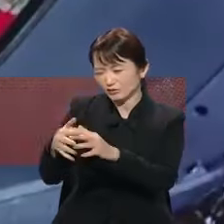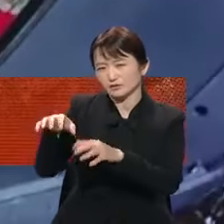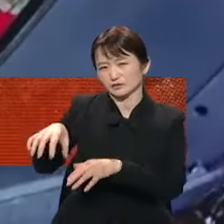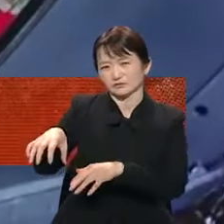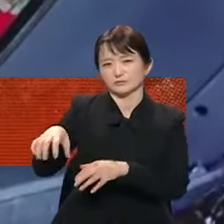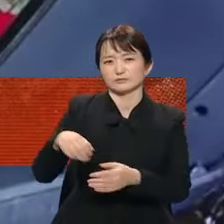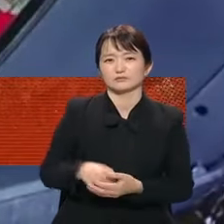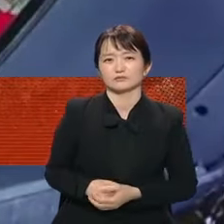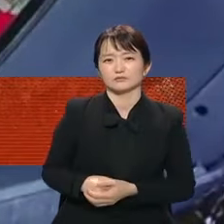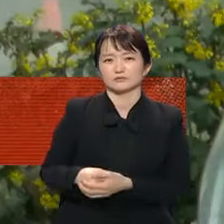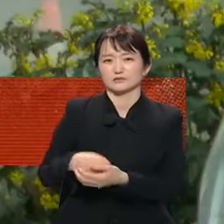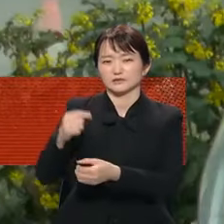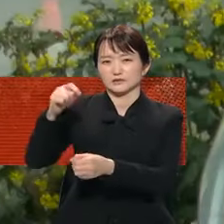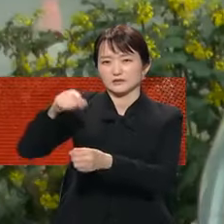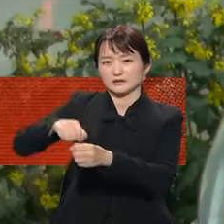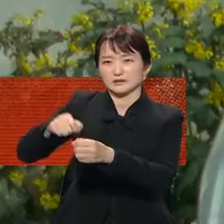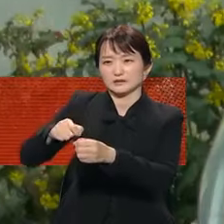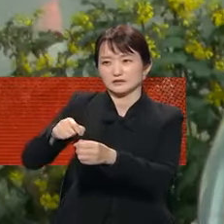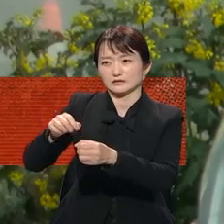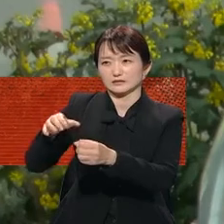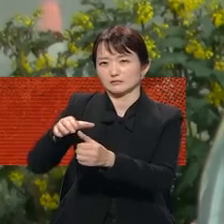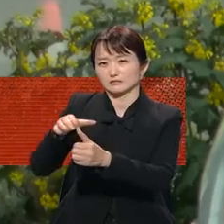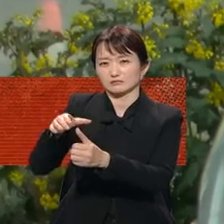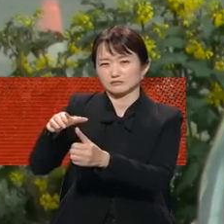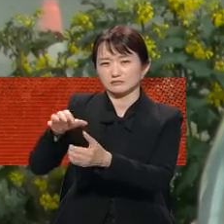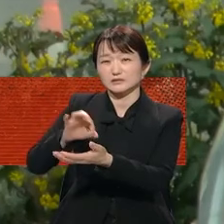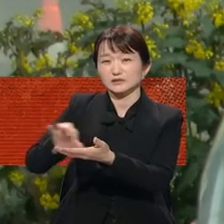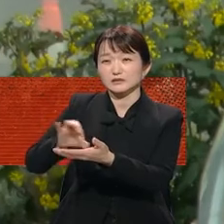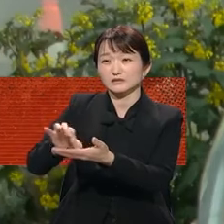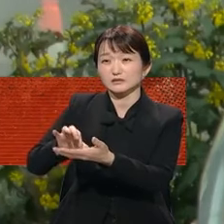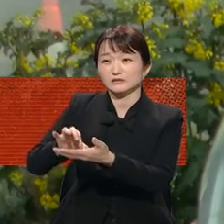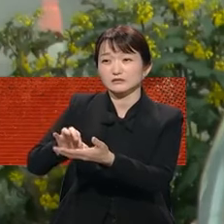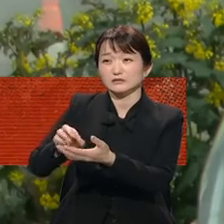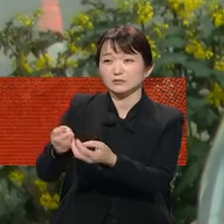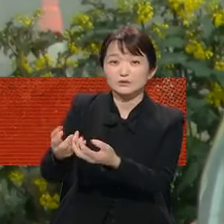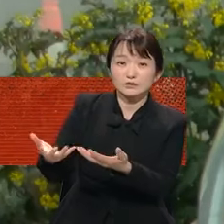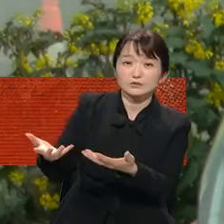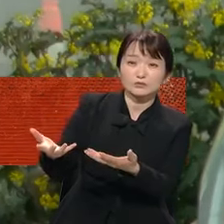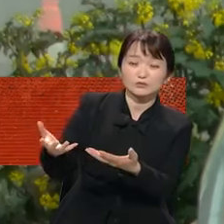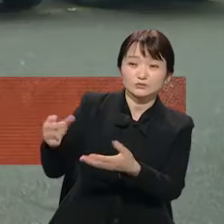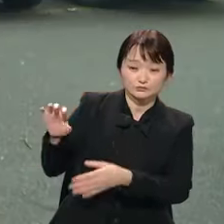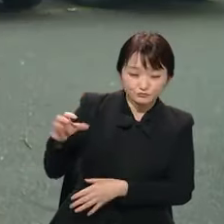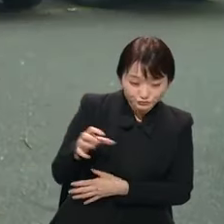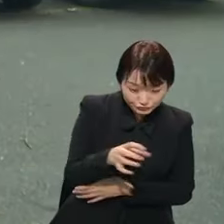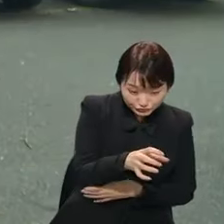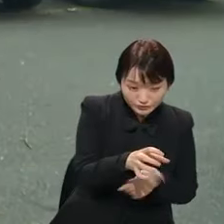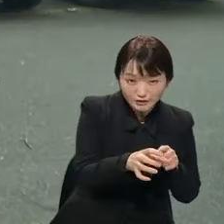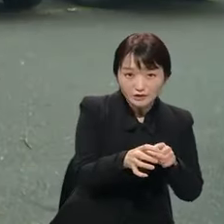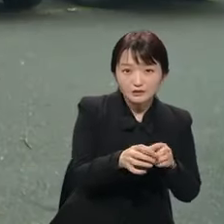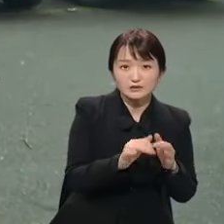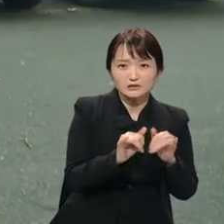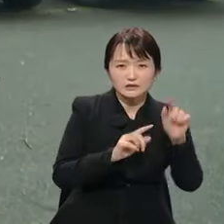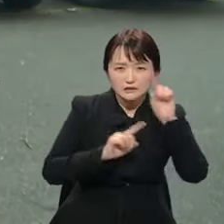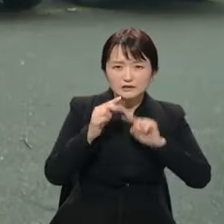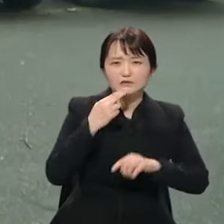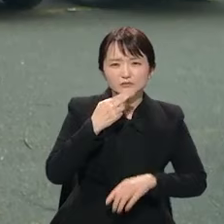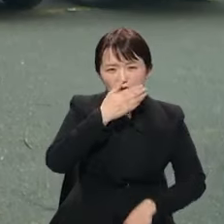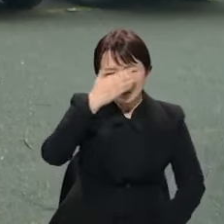현장이었습니다. 나사가 헐거워진 채로 쓰다가 손쓸 틈도 없이 그냥 빠져버렸다고 합니다. 천만다행히도 다친 사람은